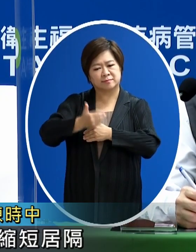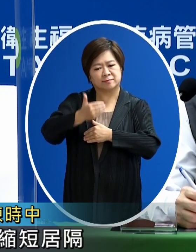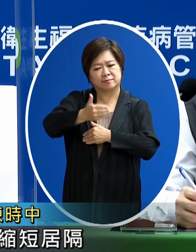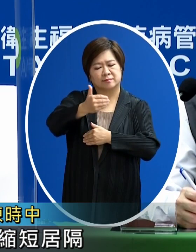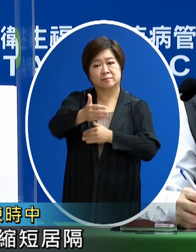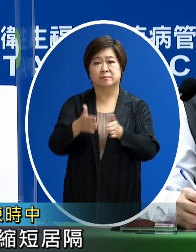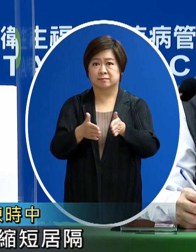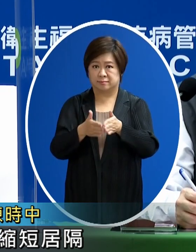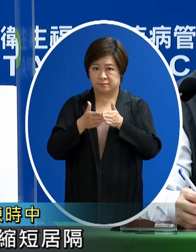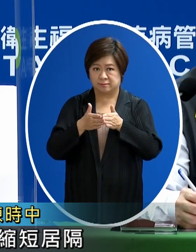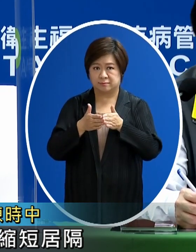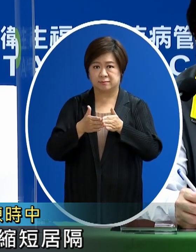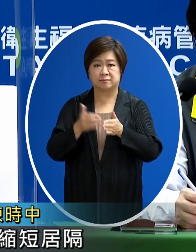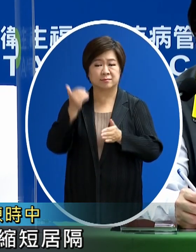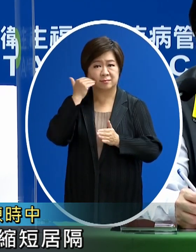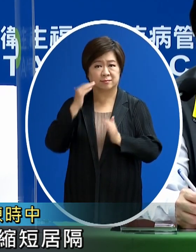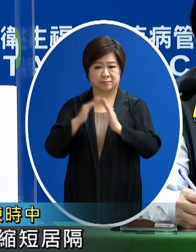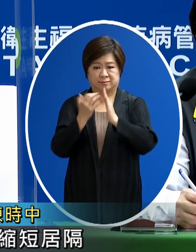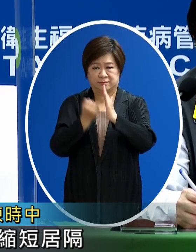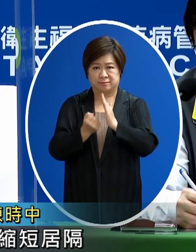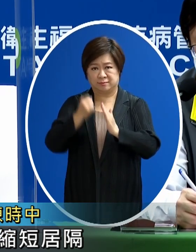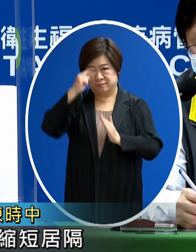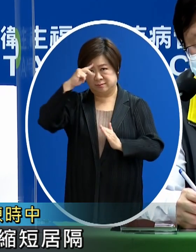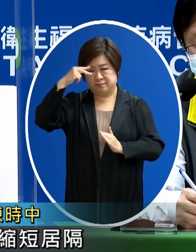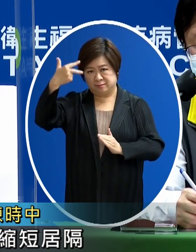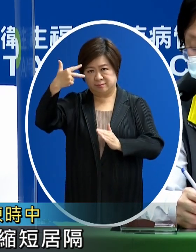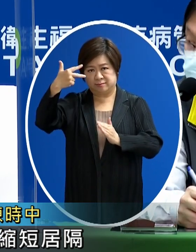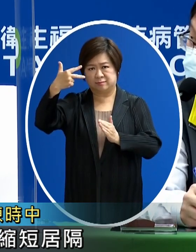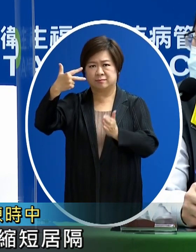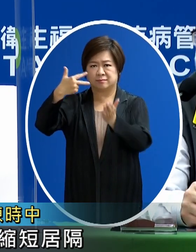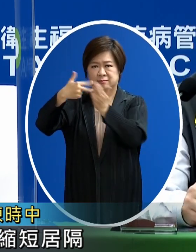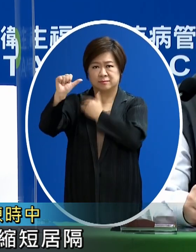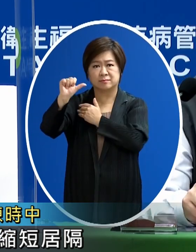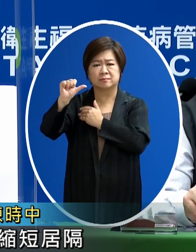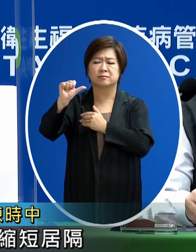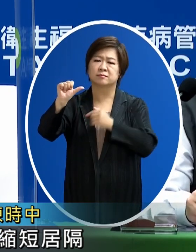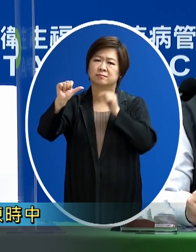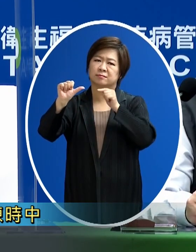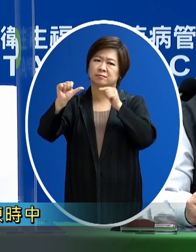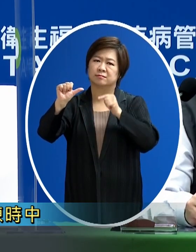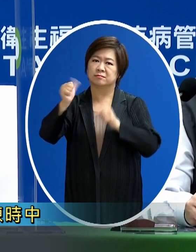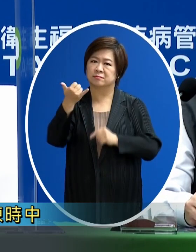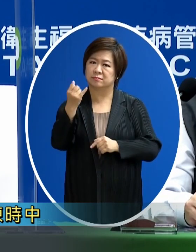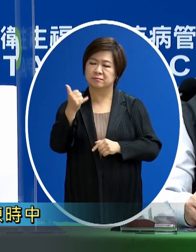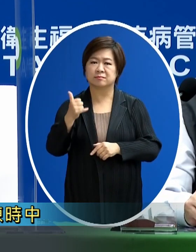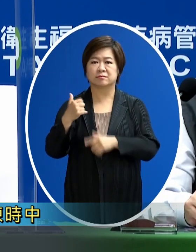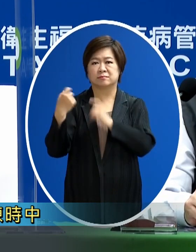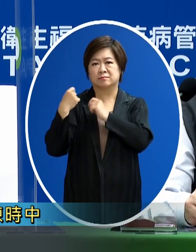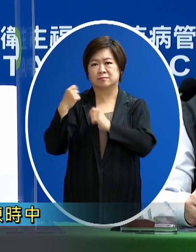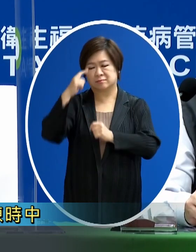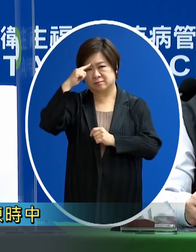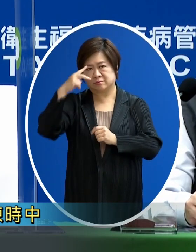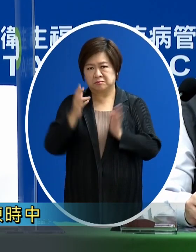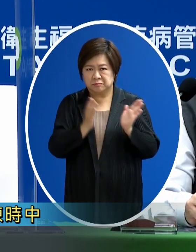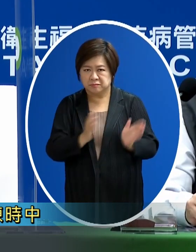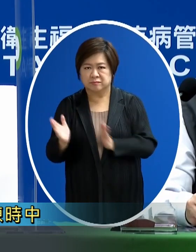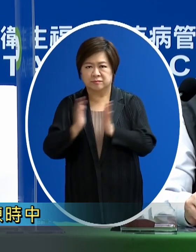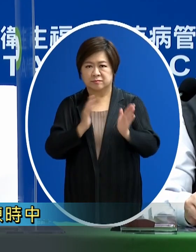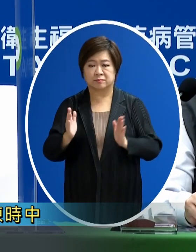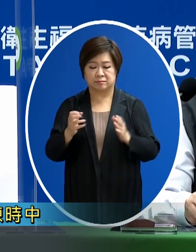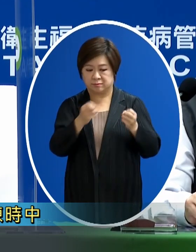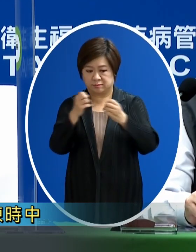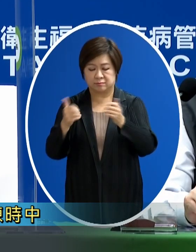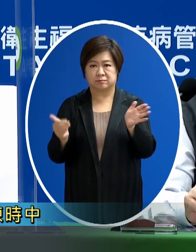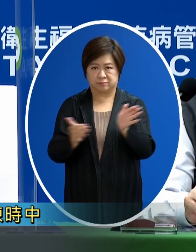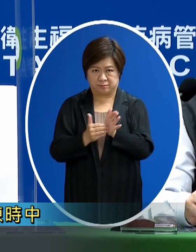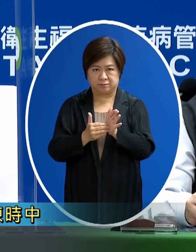进来缩短居隔哈相关的一个天数或它的强度，啊，这两天大家都在准备哈，那讨论完